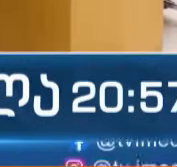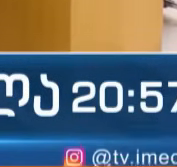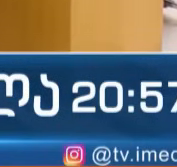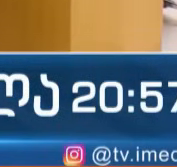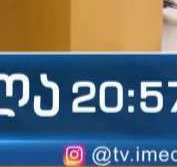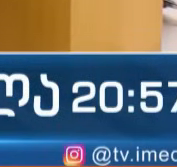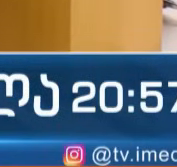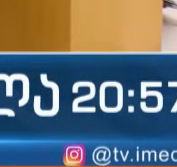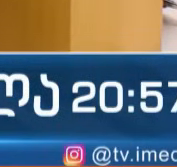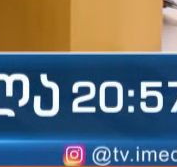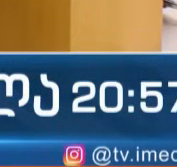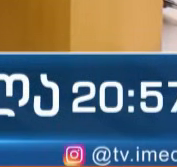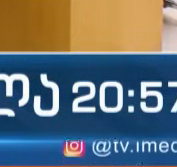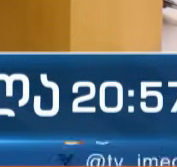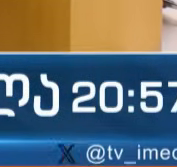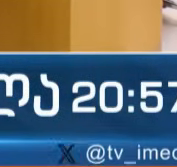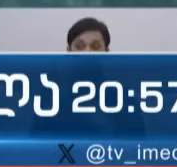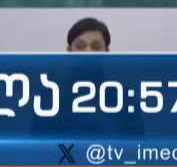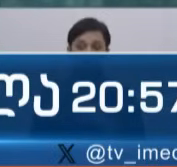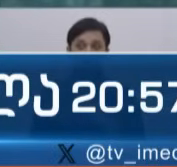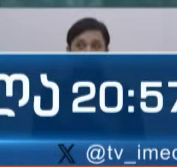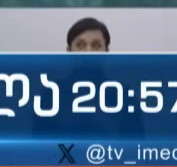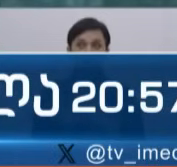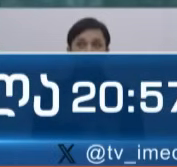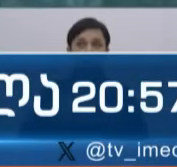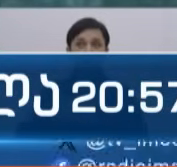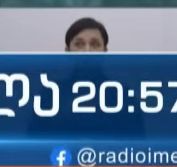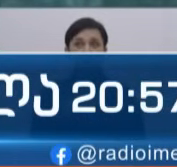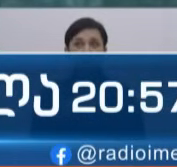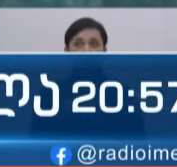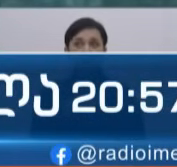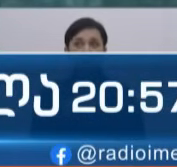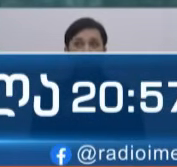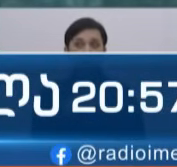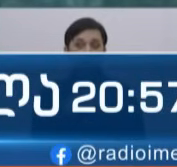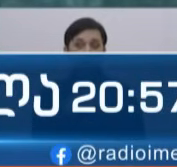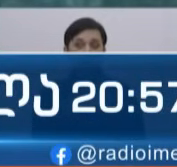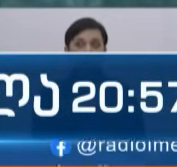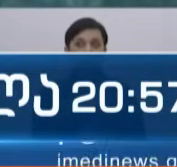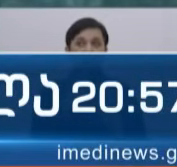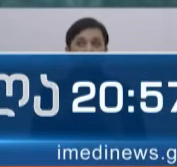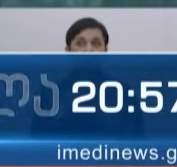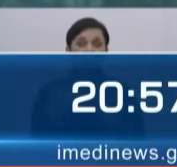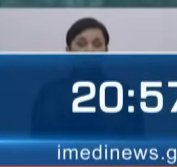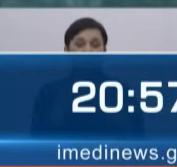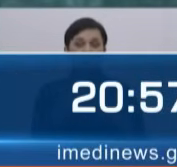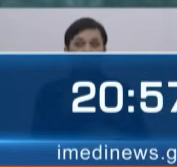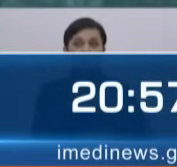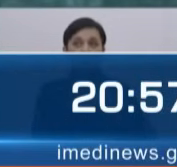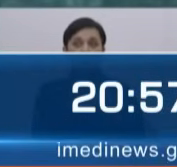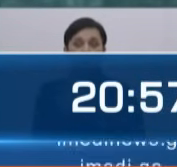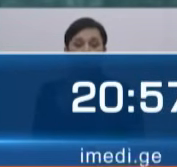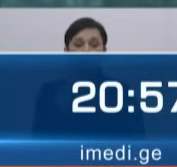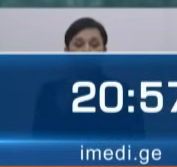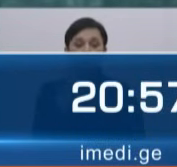tsutieri dumilit pativi miages sakartvelos parlamentshi საქართველოს პარლამენტის ყოფილი წევრი, მეორე მოწვევის პარლამენტის წევრი, სოსო